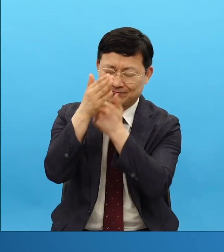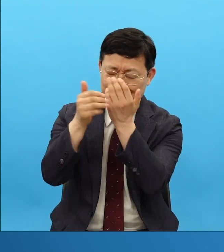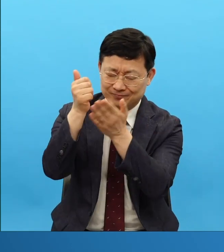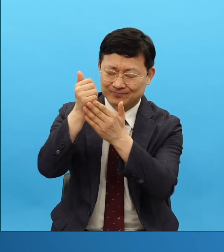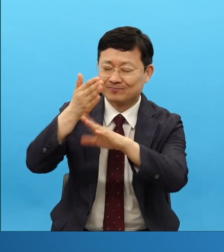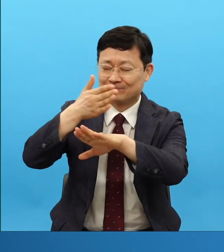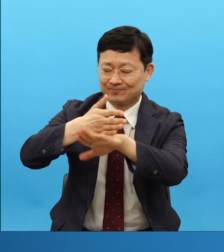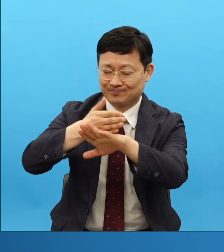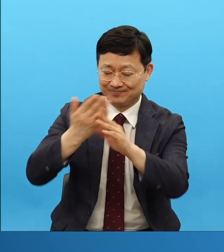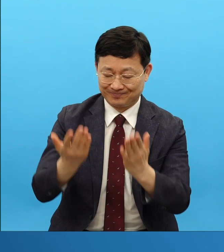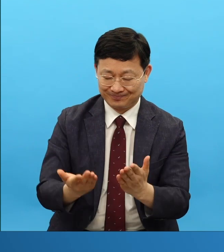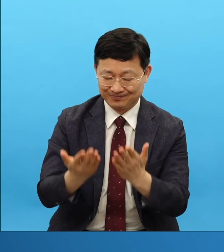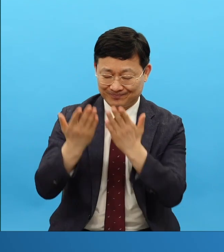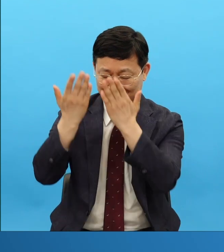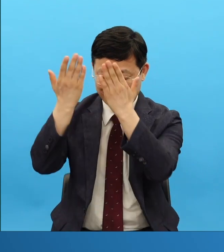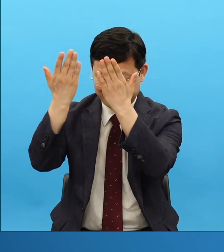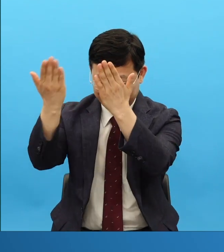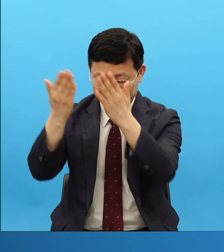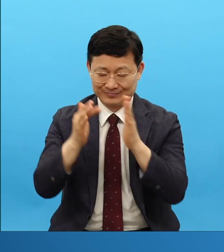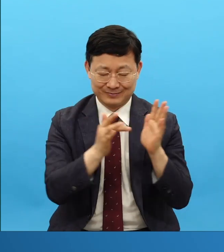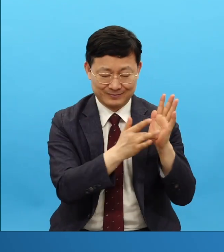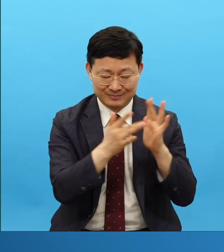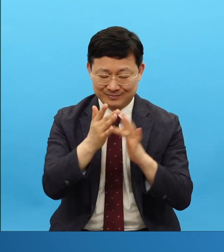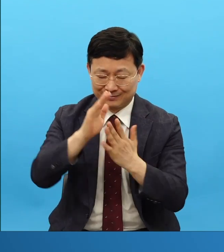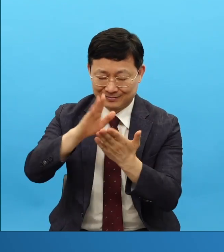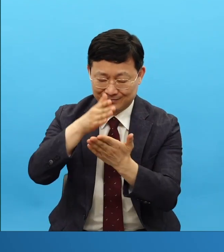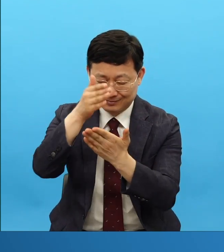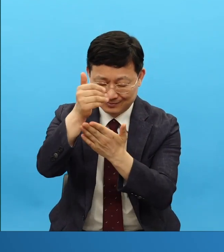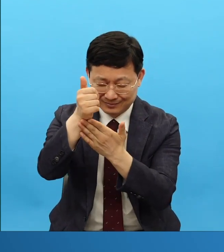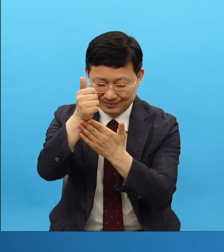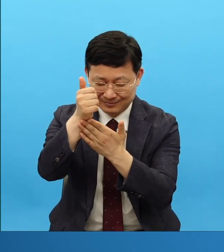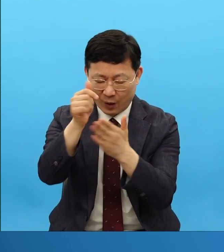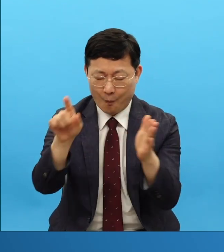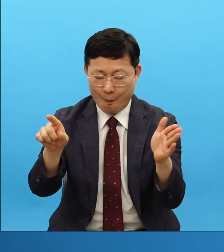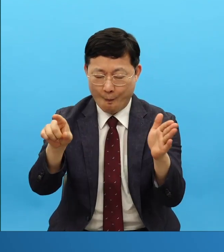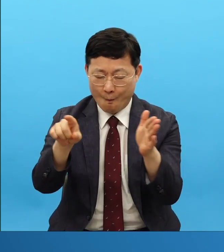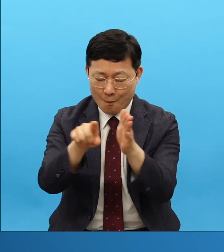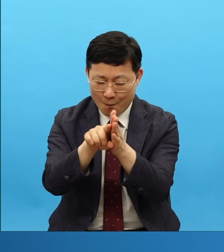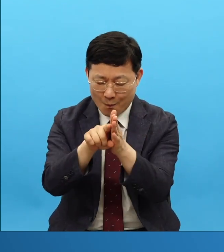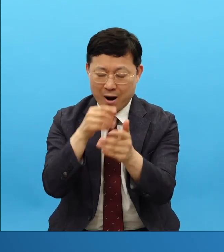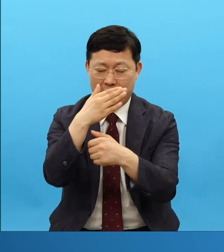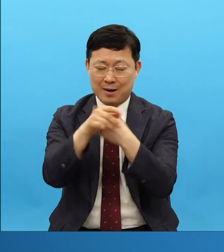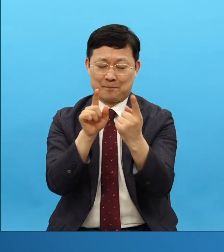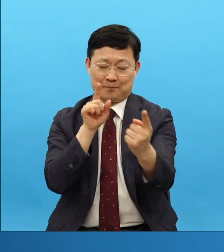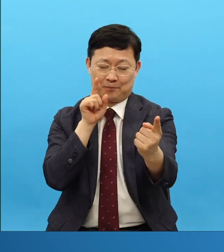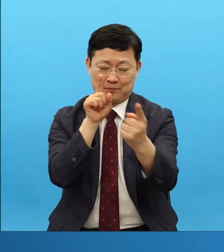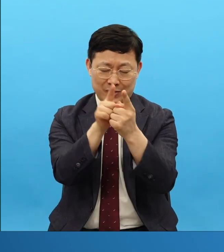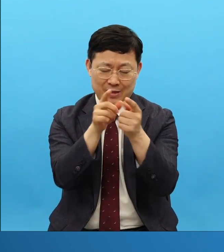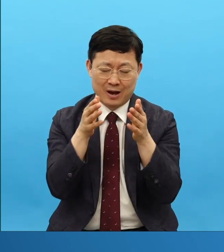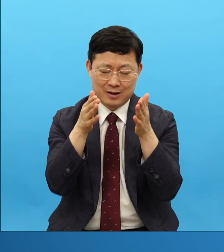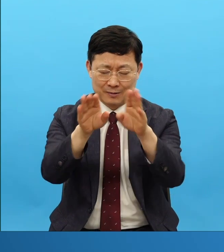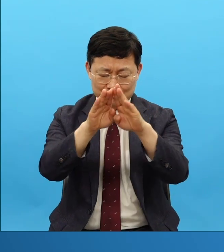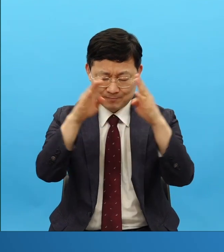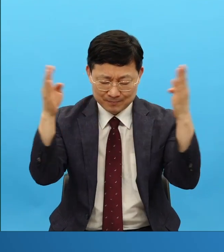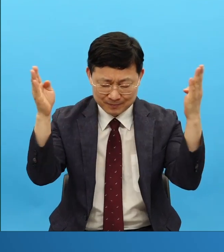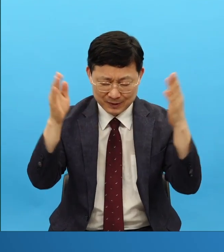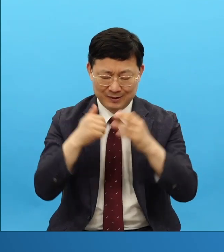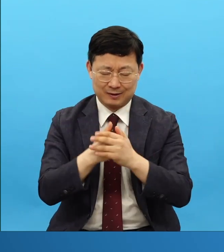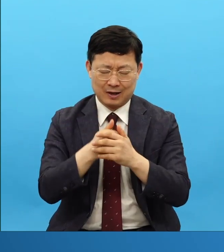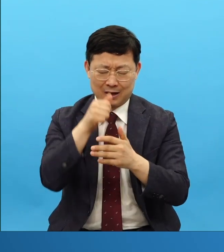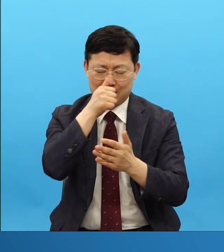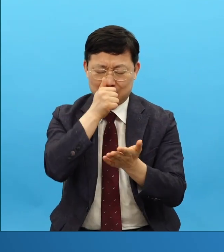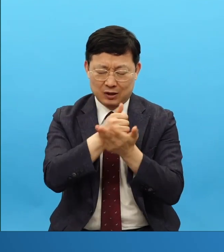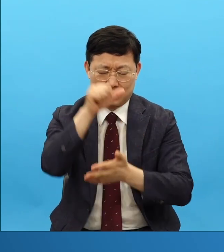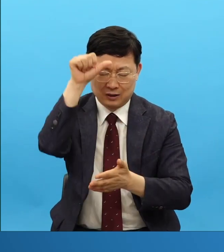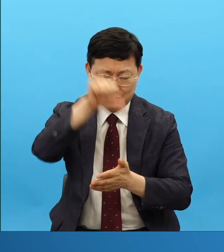하나님 감사합니다. 예수 그리스도를 통하여 하나님 만나는 길을 열어주시고 죄와 저주에서